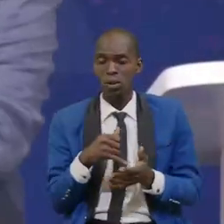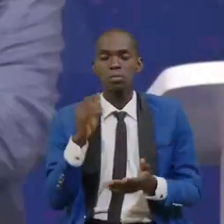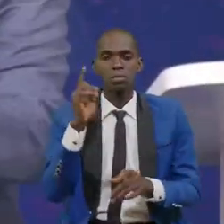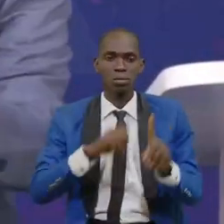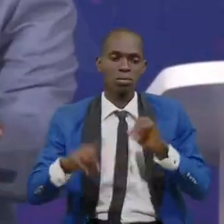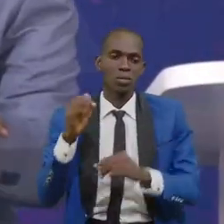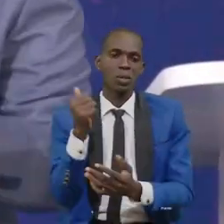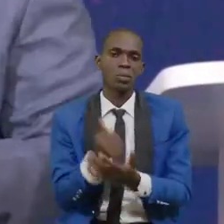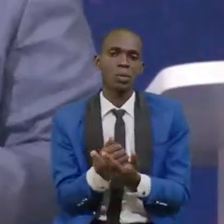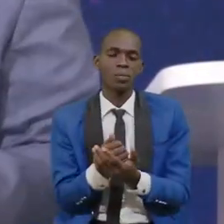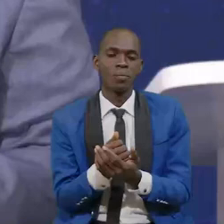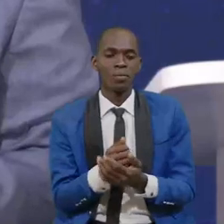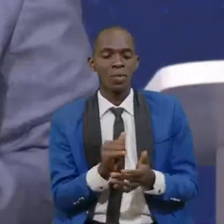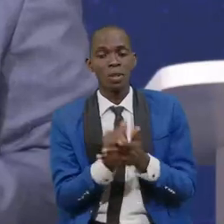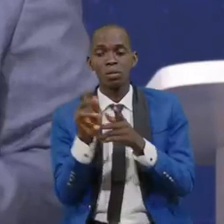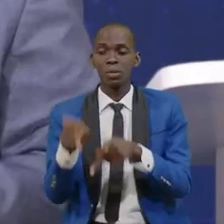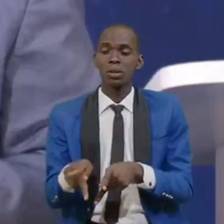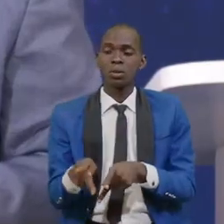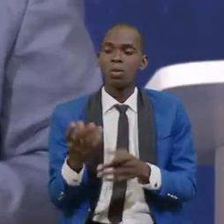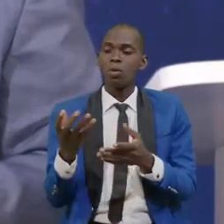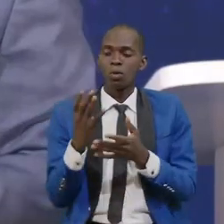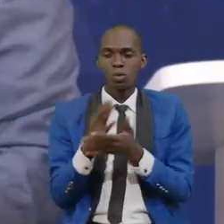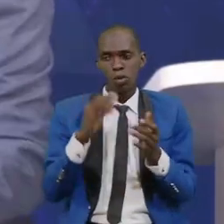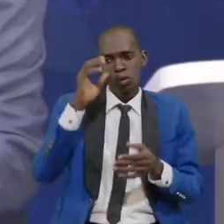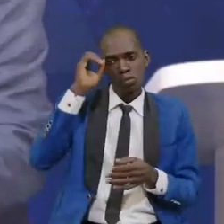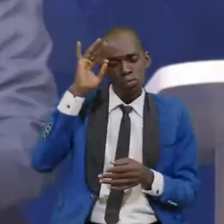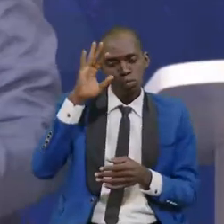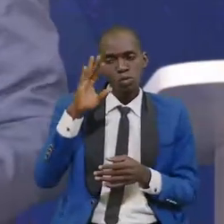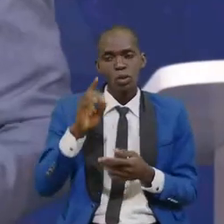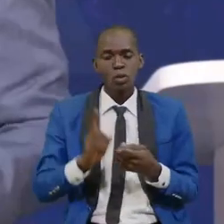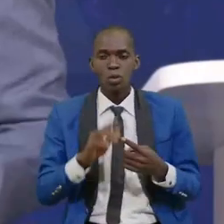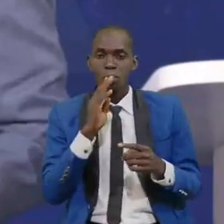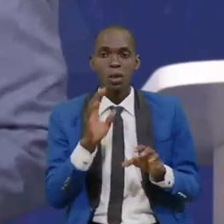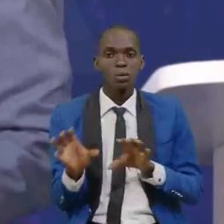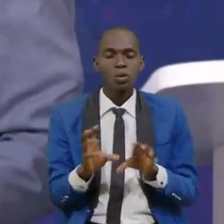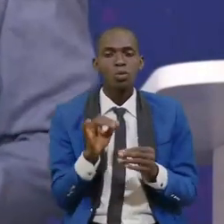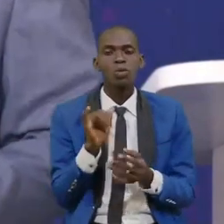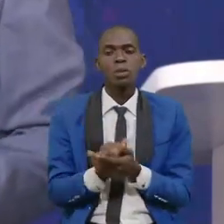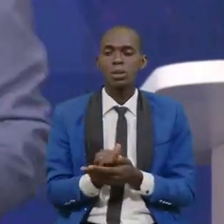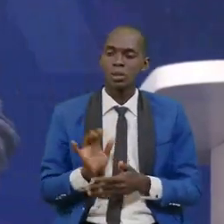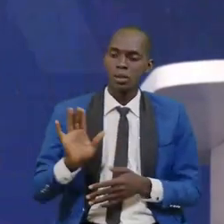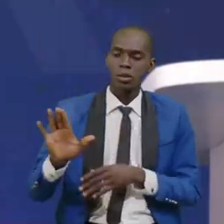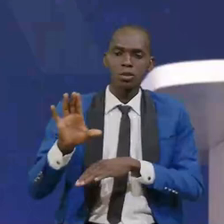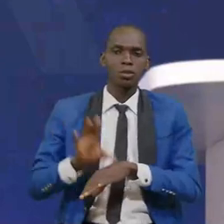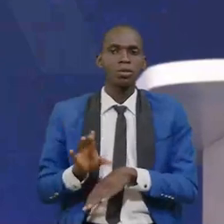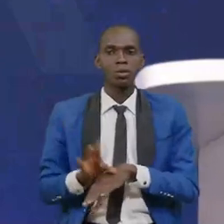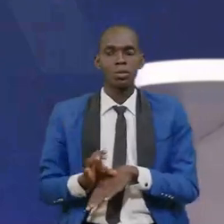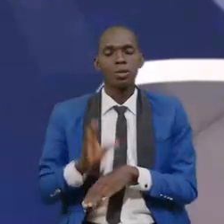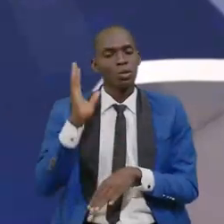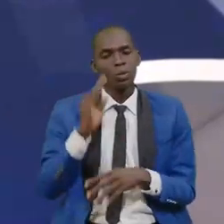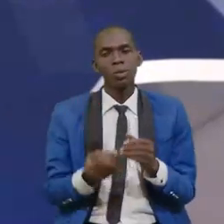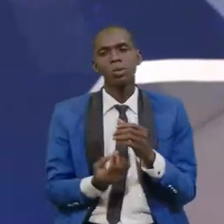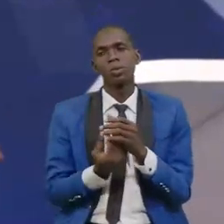Il veut du gris-gris. Il veut du vaudou pour qu'on fasse pour lui, pour que son église